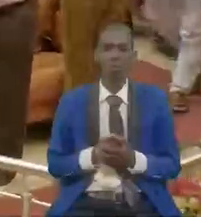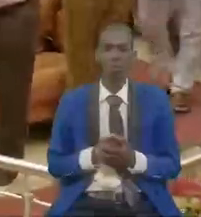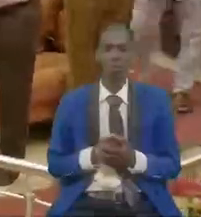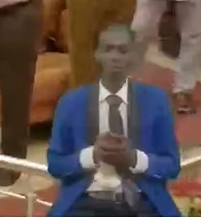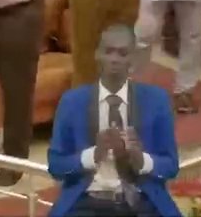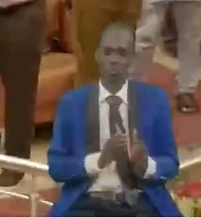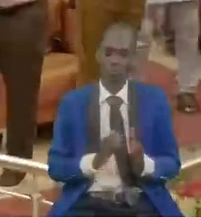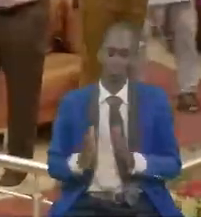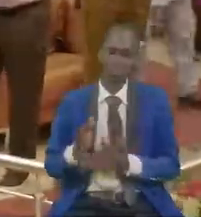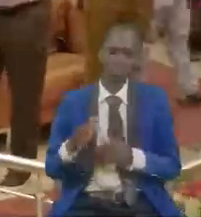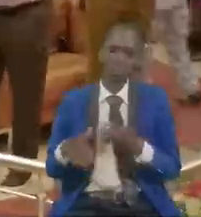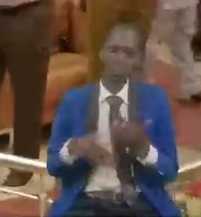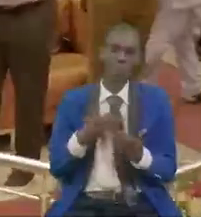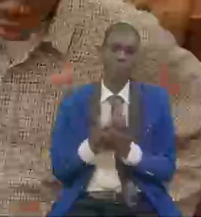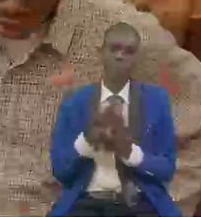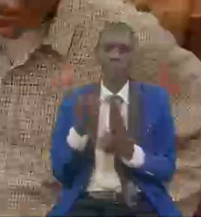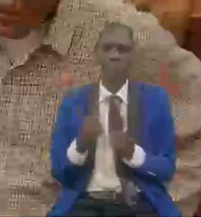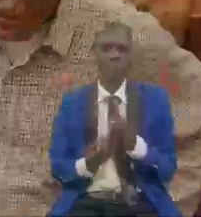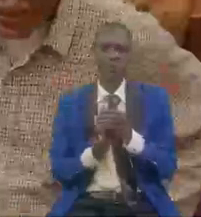toute la superfluité